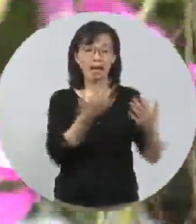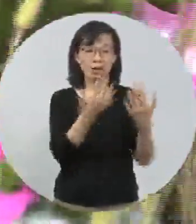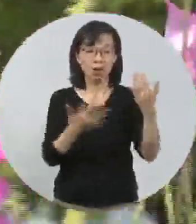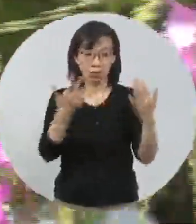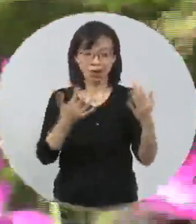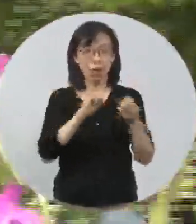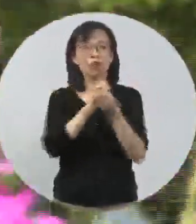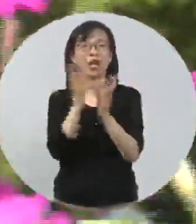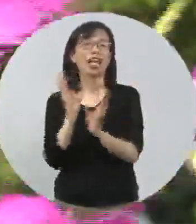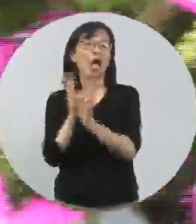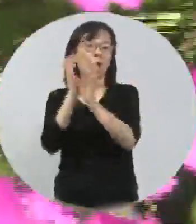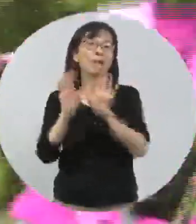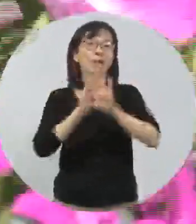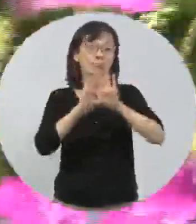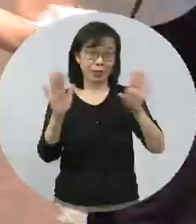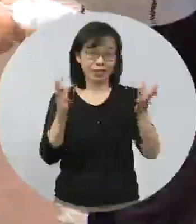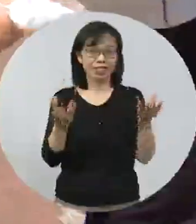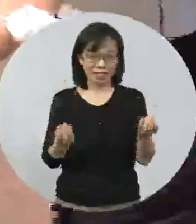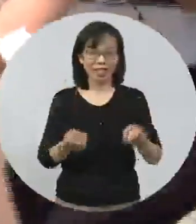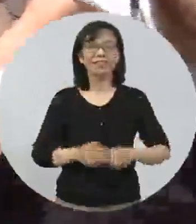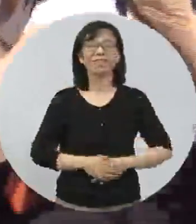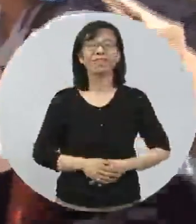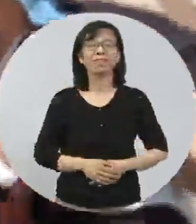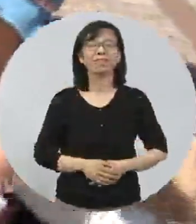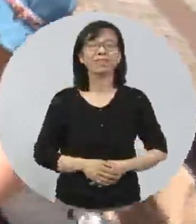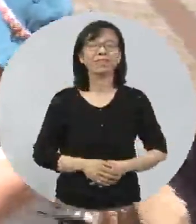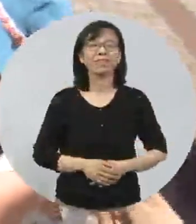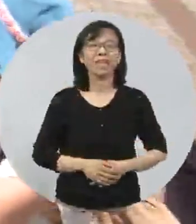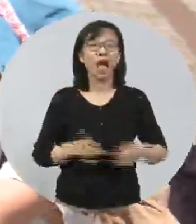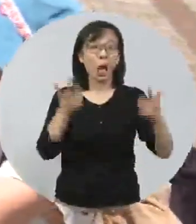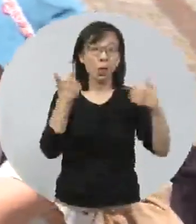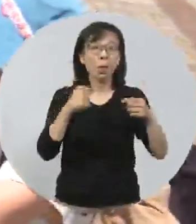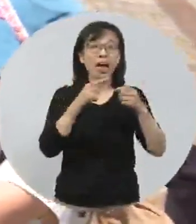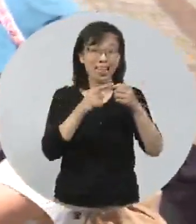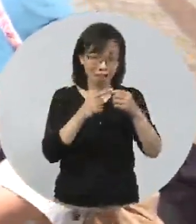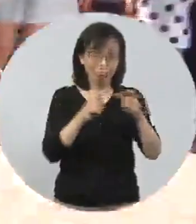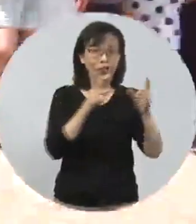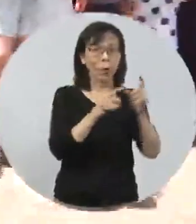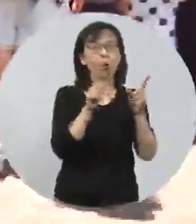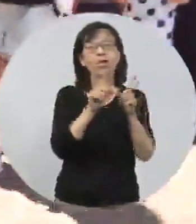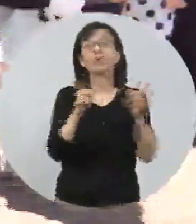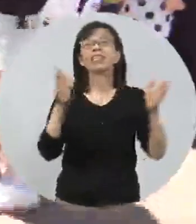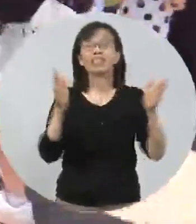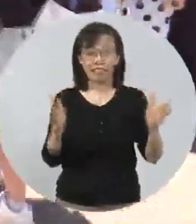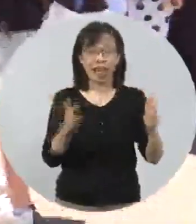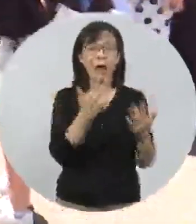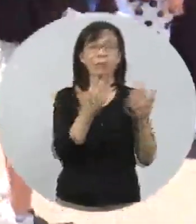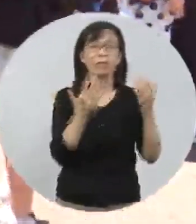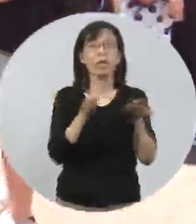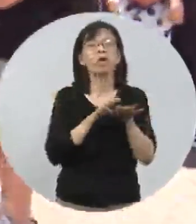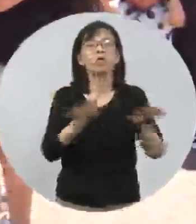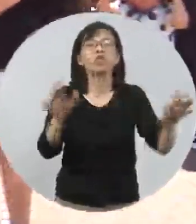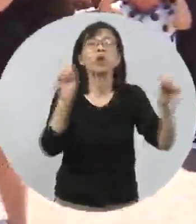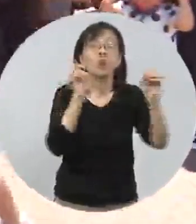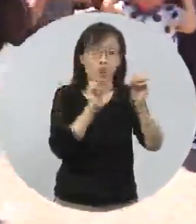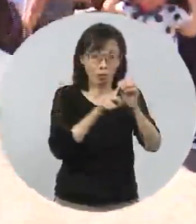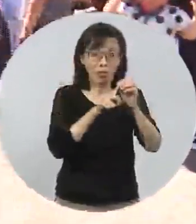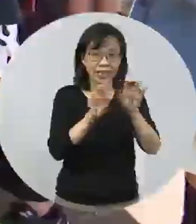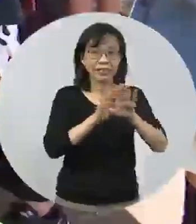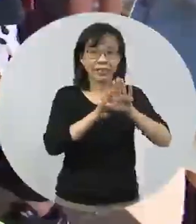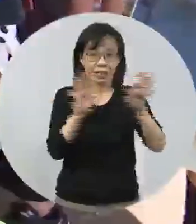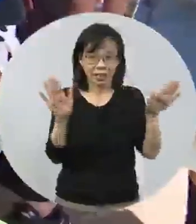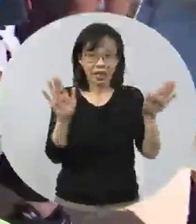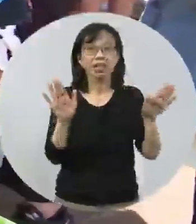と花の祭りが開催されました。毎年ゴールデンウィークに緑の普及を目的に開催